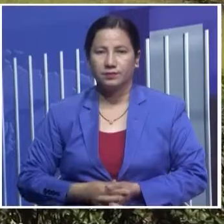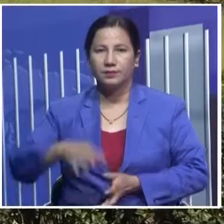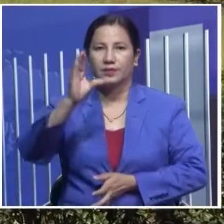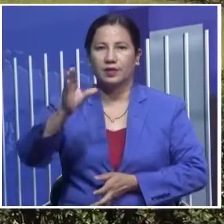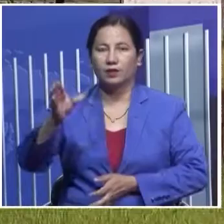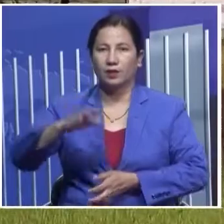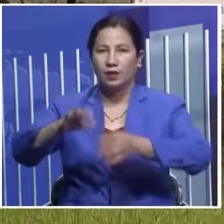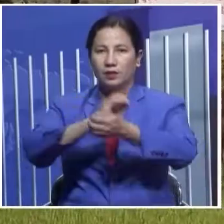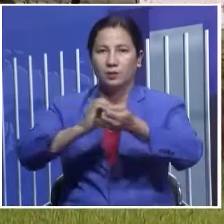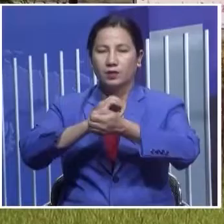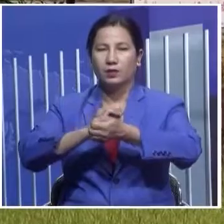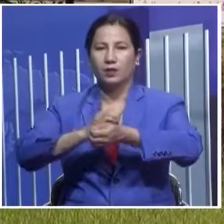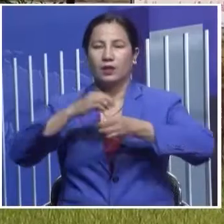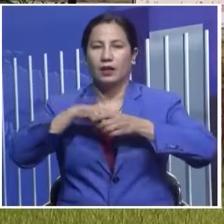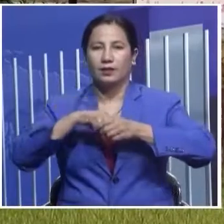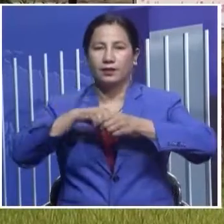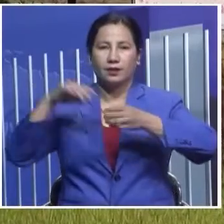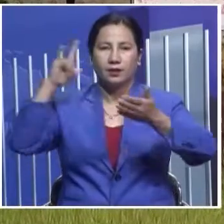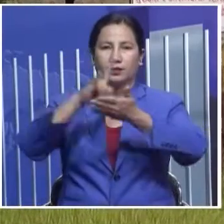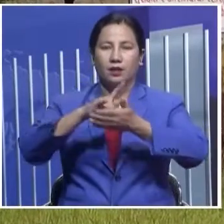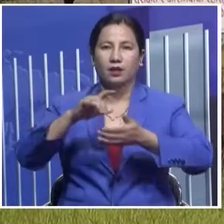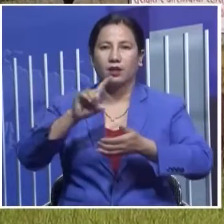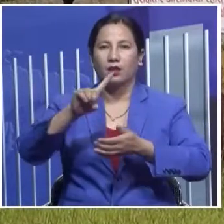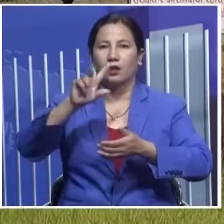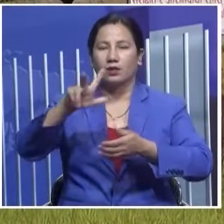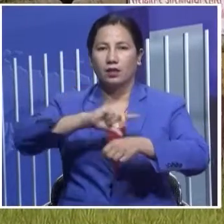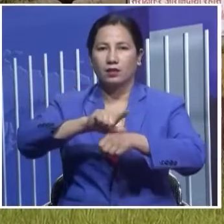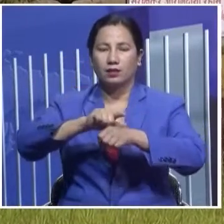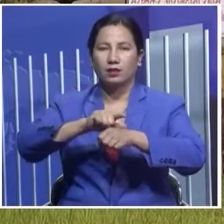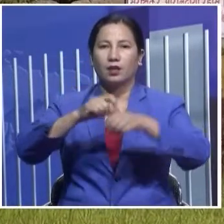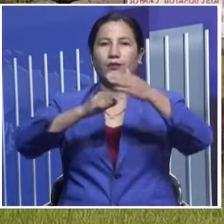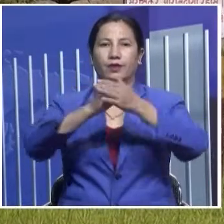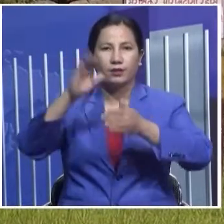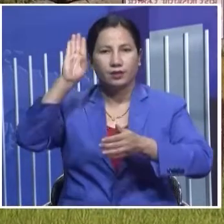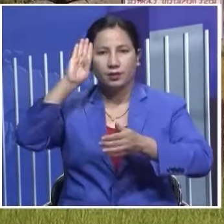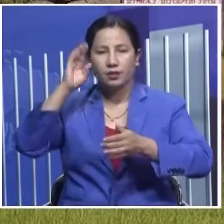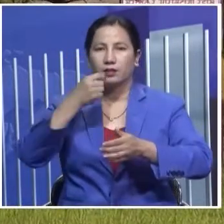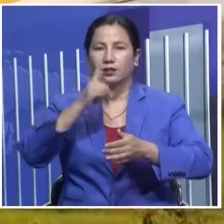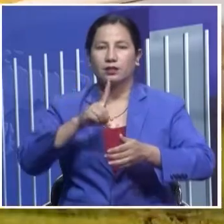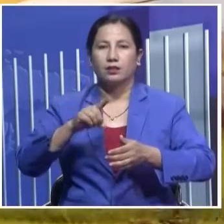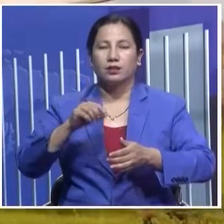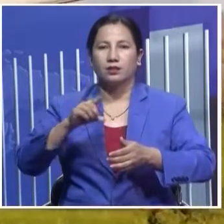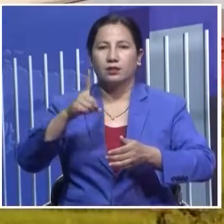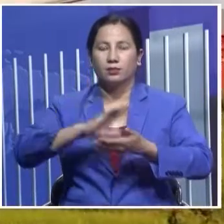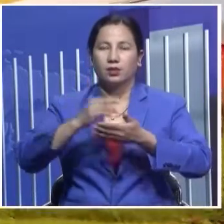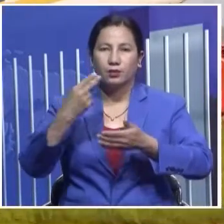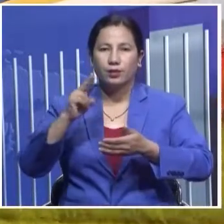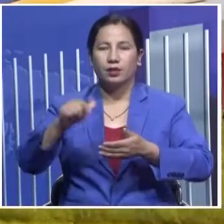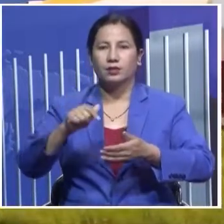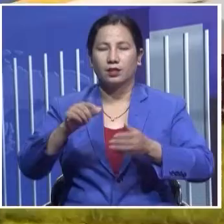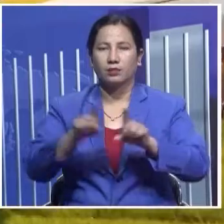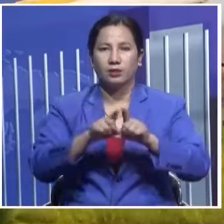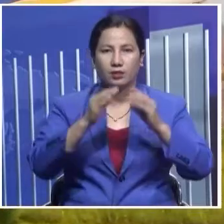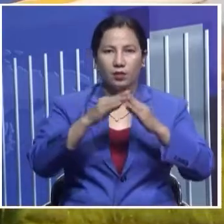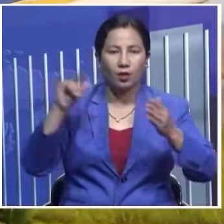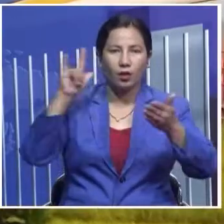यात्रुहरूलाई सुविधा दिने गरी आन्तरिक विमानस्थलको उडान 18 घण्टा पुर्याउने सरकारको निर्णय लागू भएको महिना दिन पुगेको छ। उसै पनि घरेलु